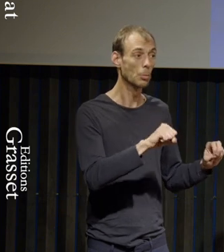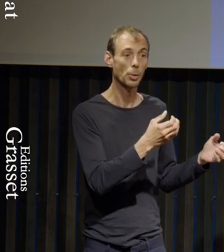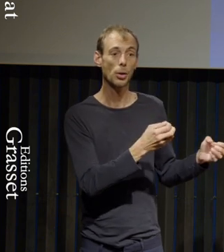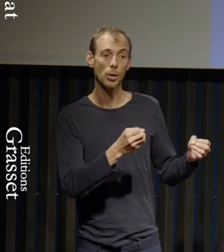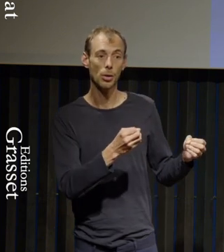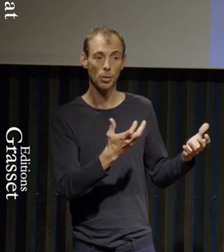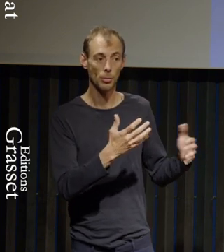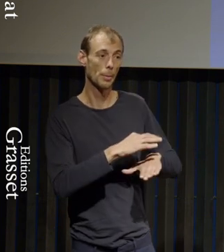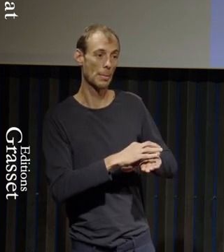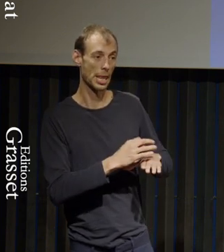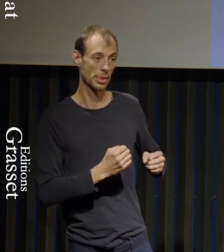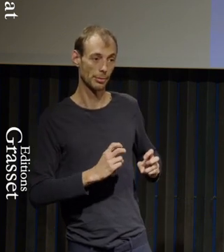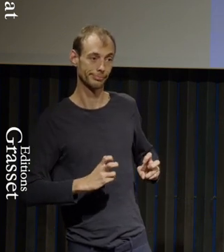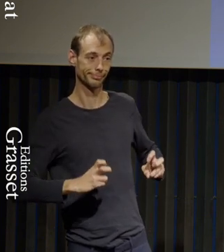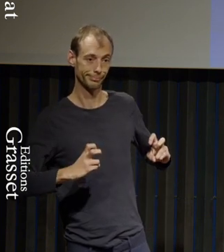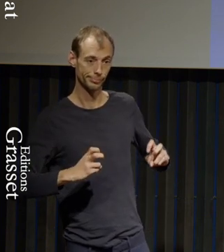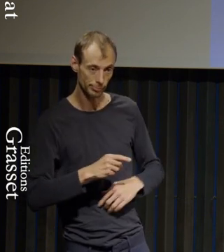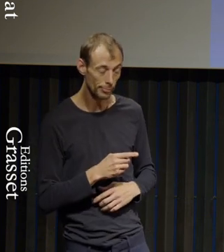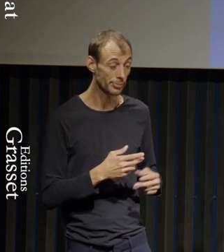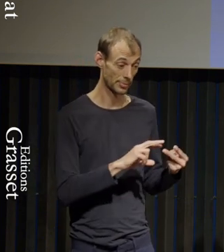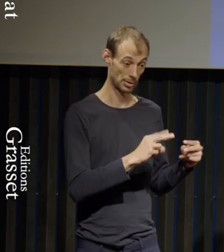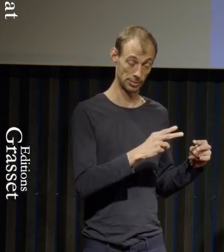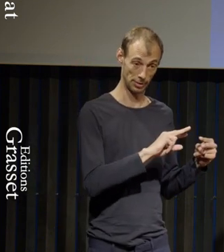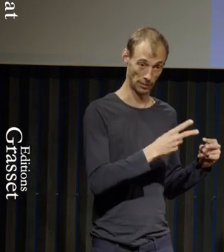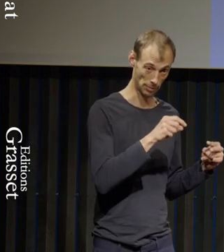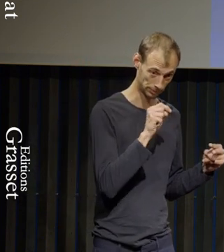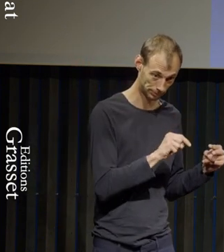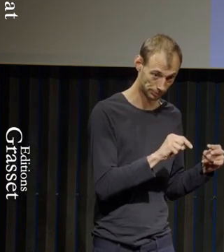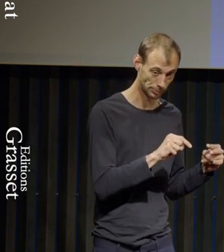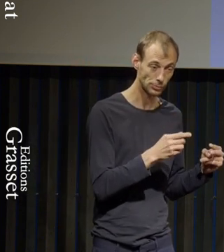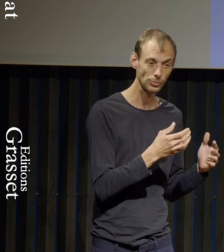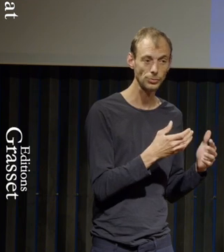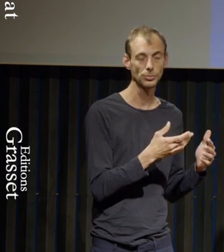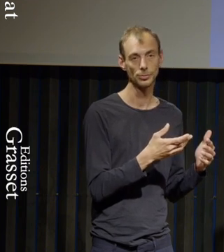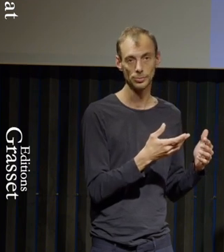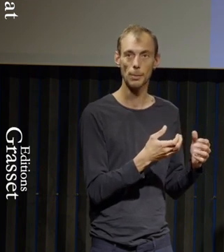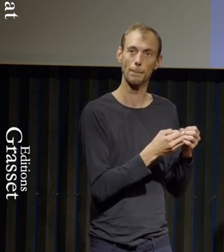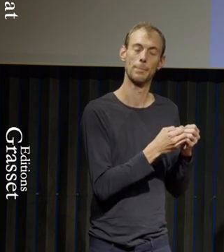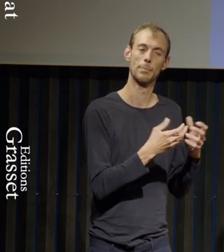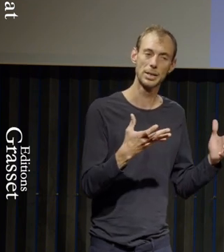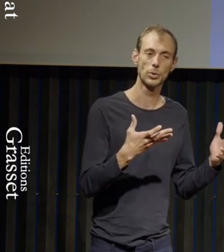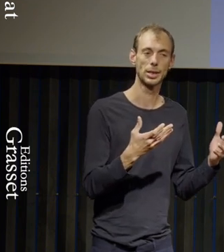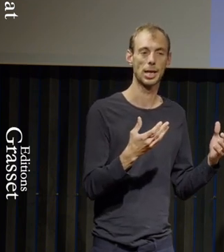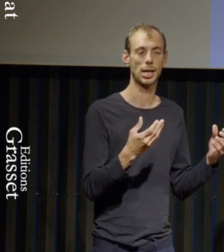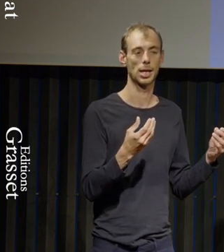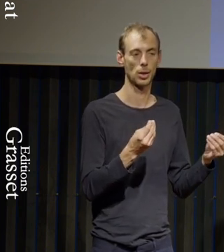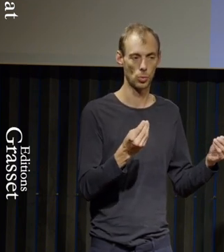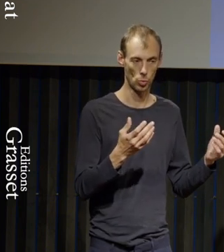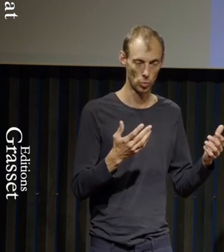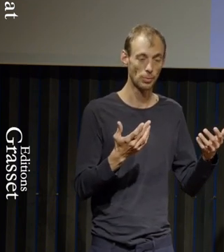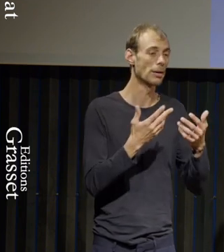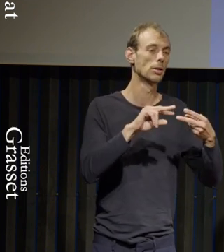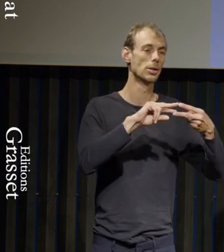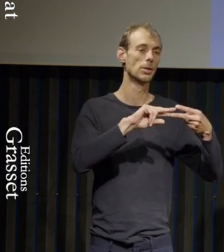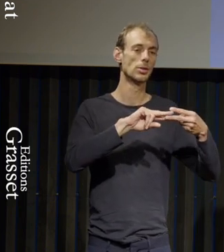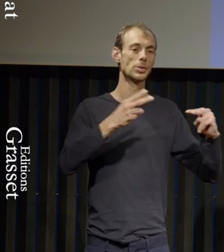eh bien, ils sont plus souvent dans le génome, dans les parties qui nous différencient de l'homme